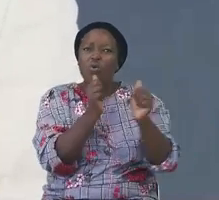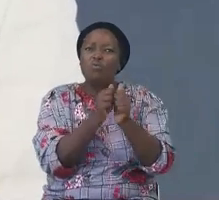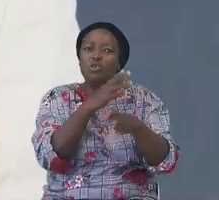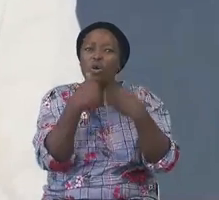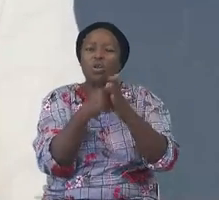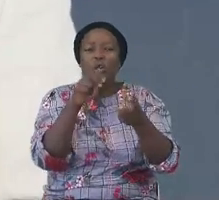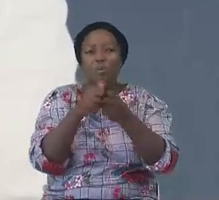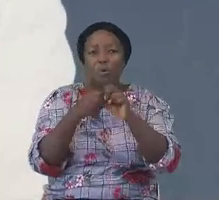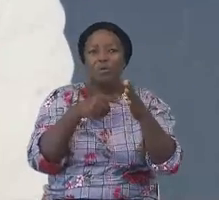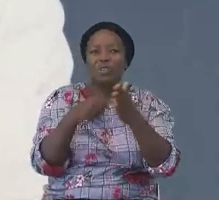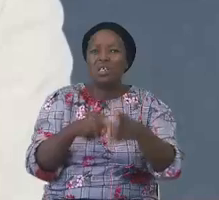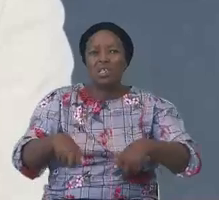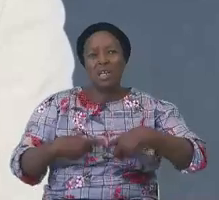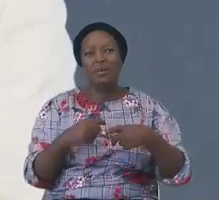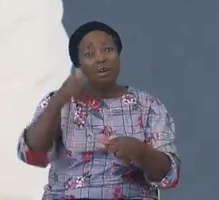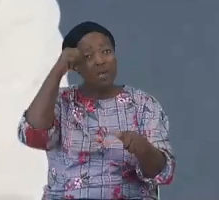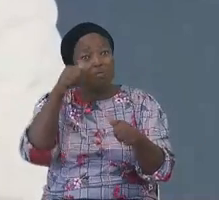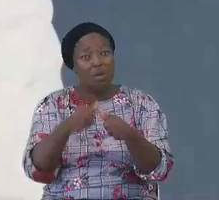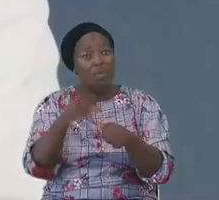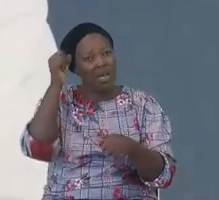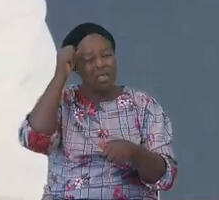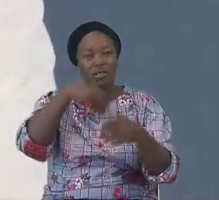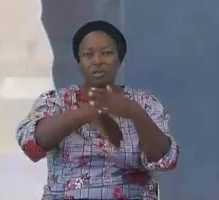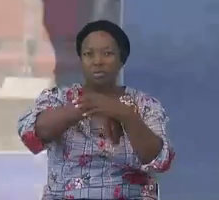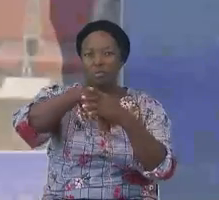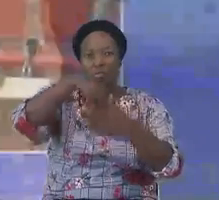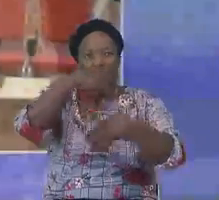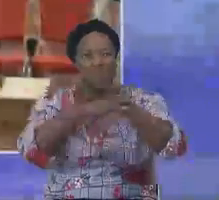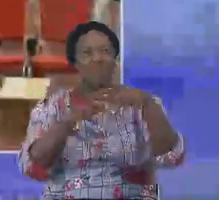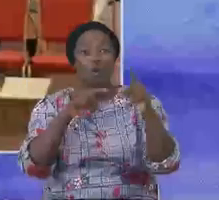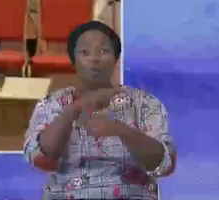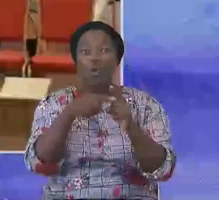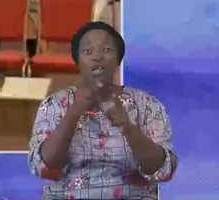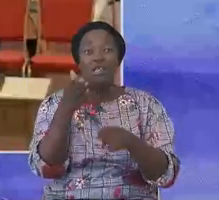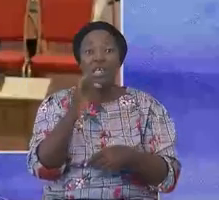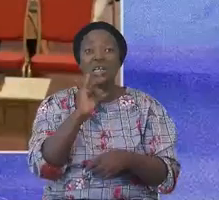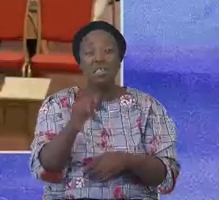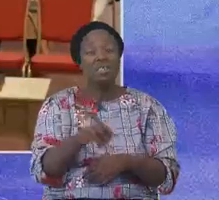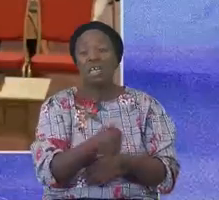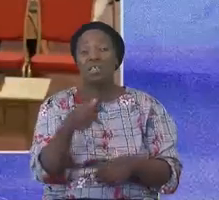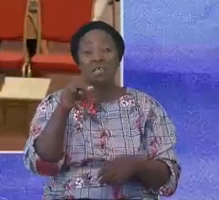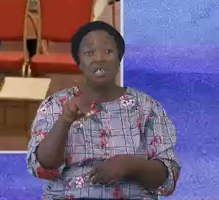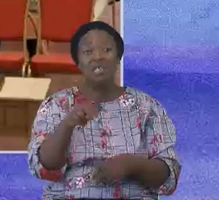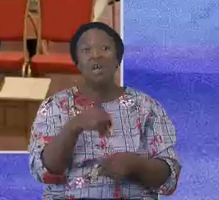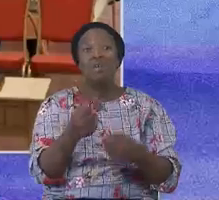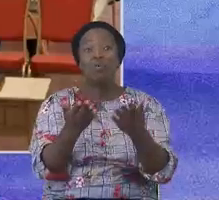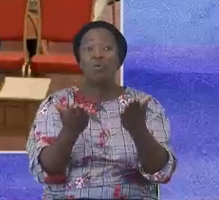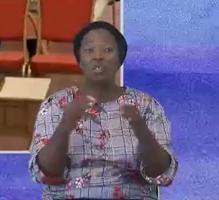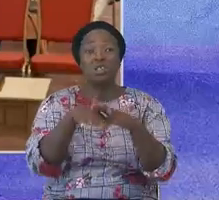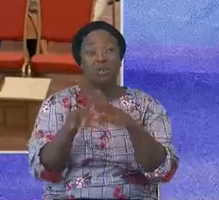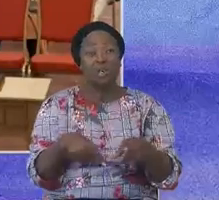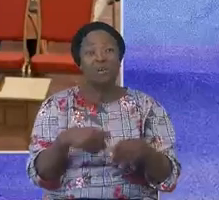réconfort. Quand tu es brisé par les problèmes de cette vie, souviens-toi,